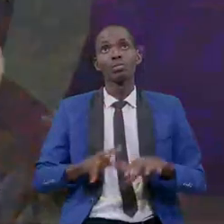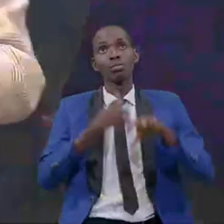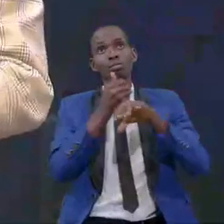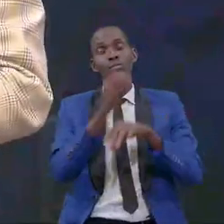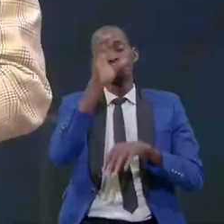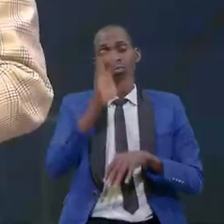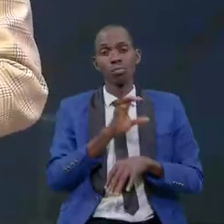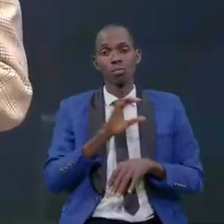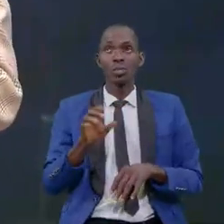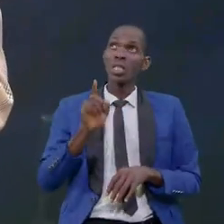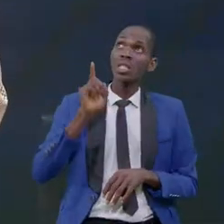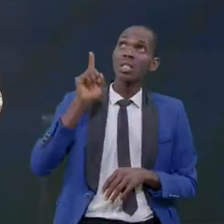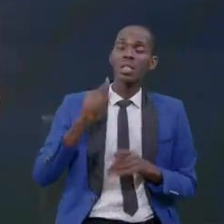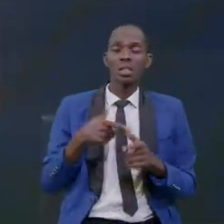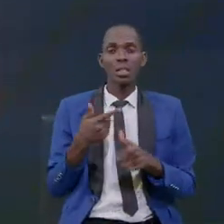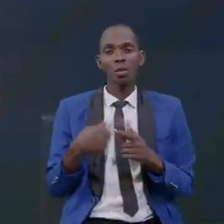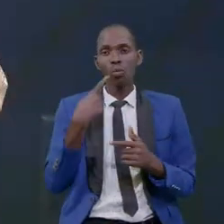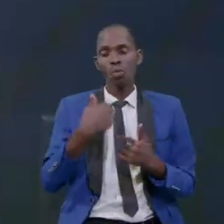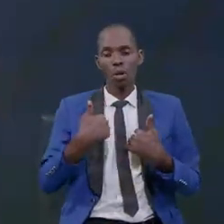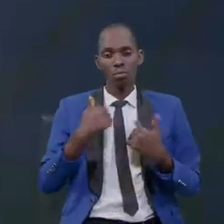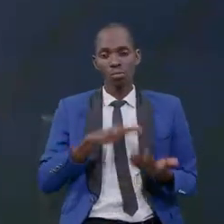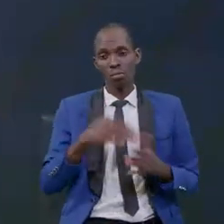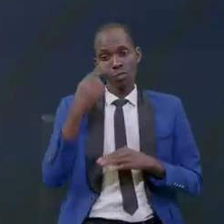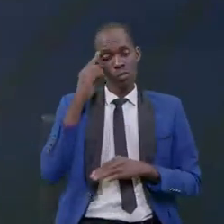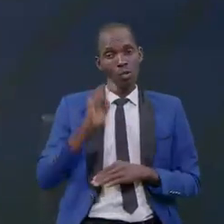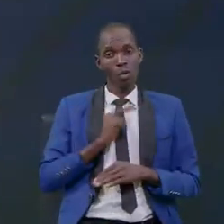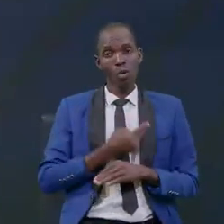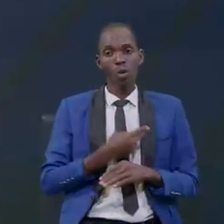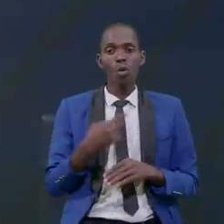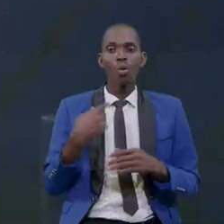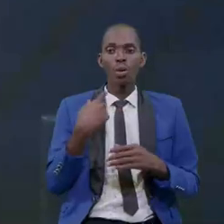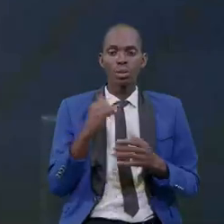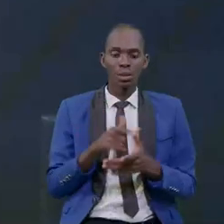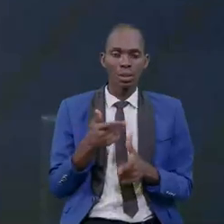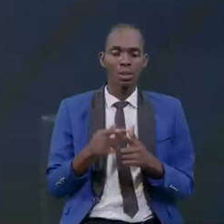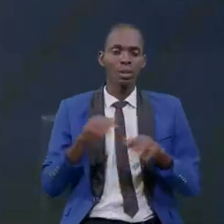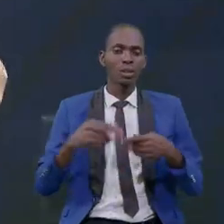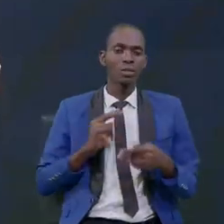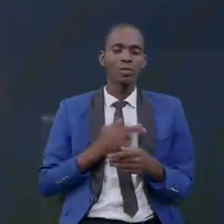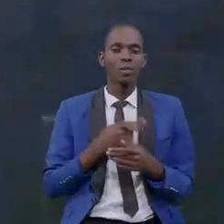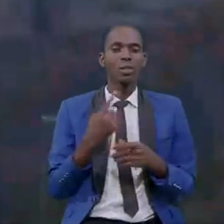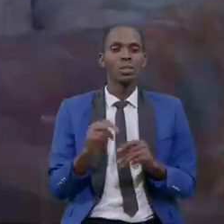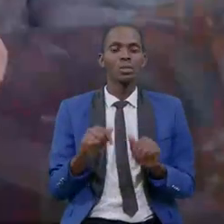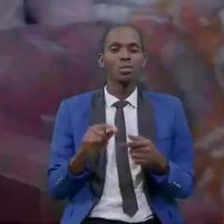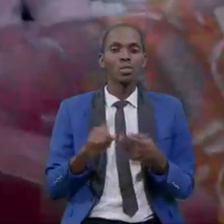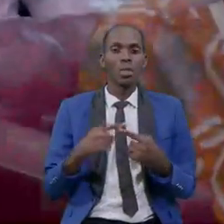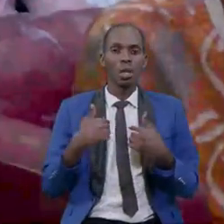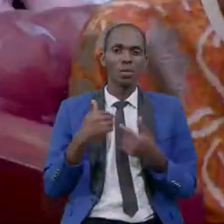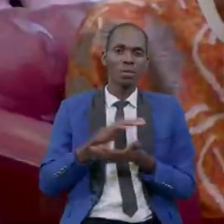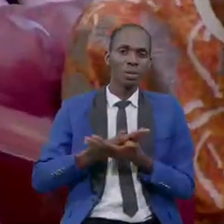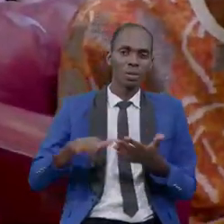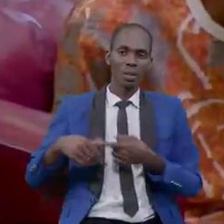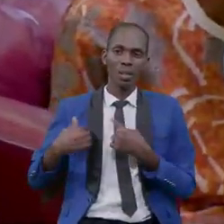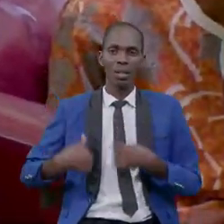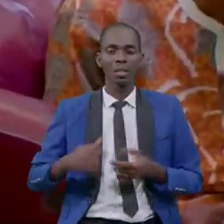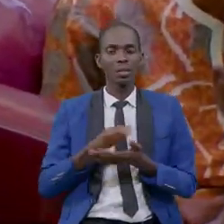purification du sang de l'agneau. Il a les mains pures, les mains innocentes, le caractère pur, le comportement